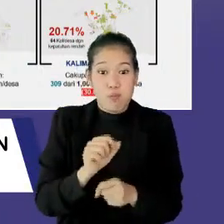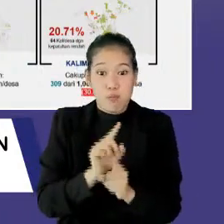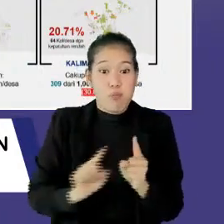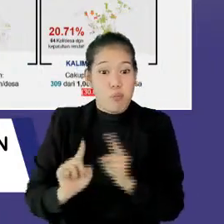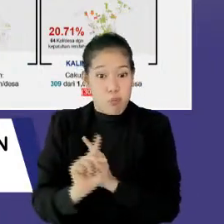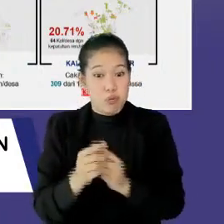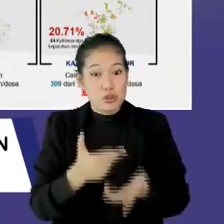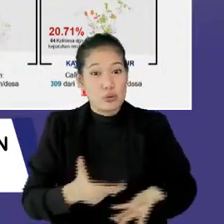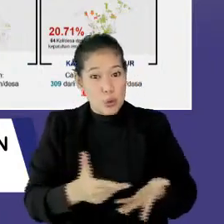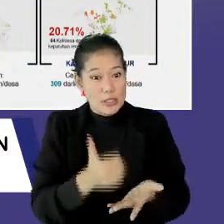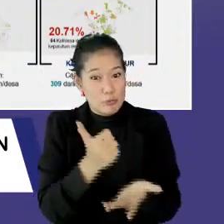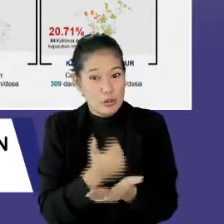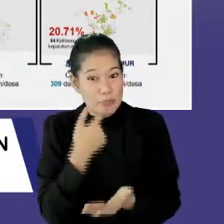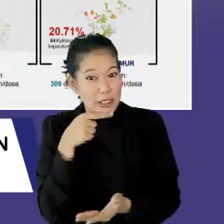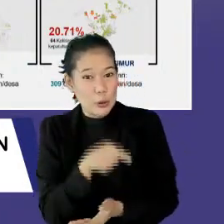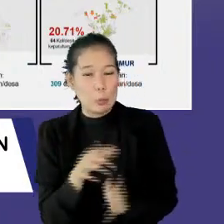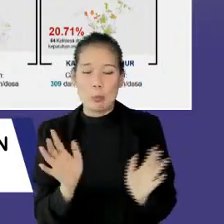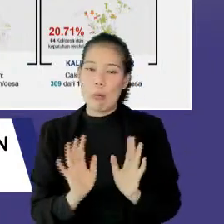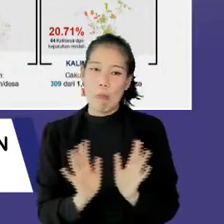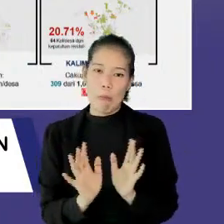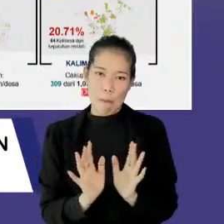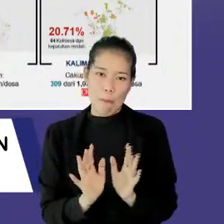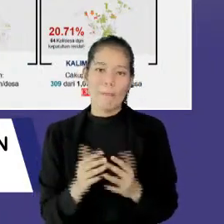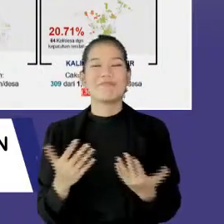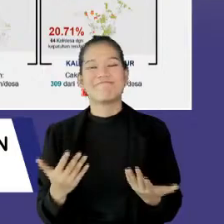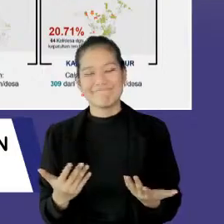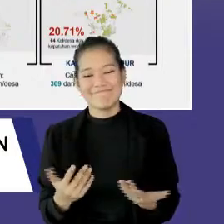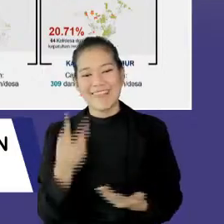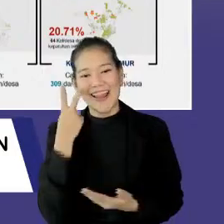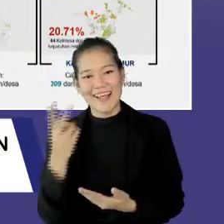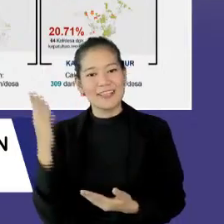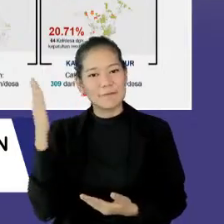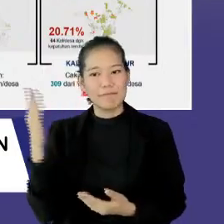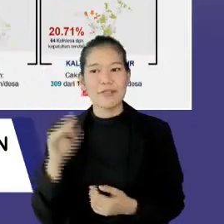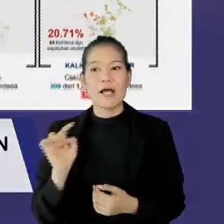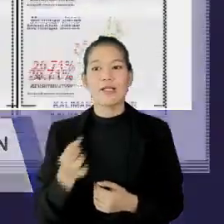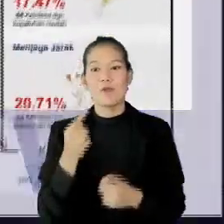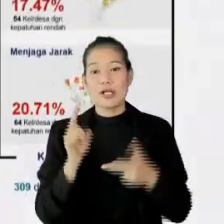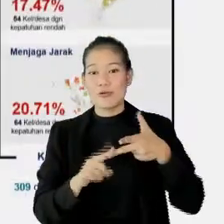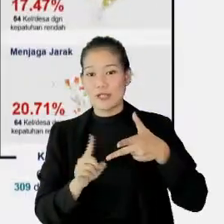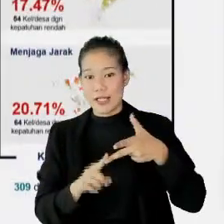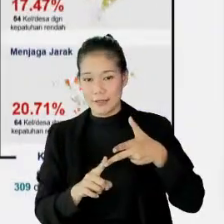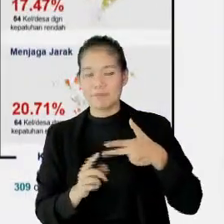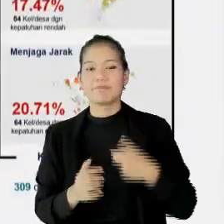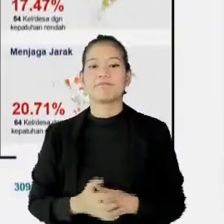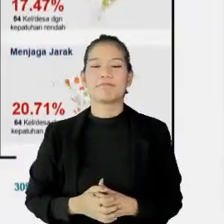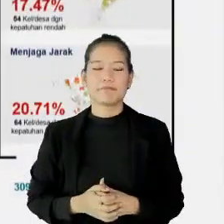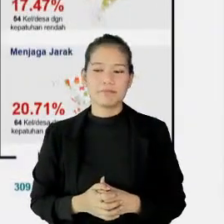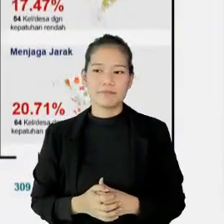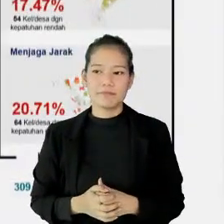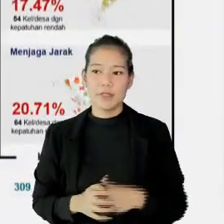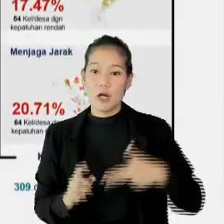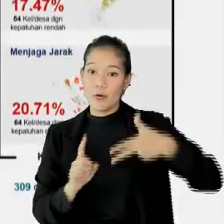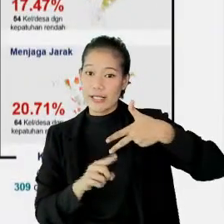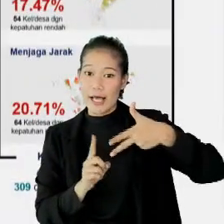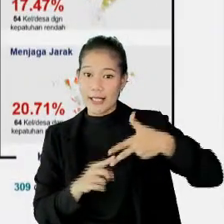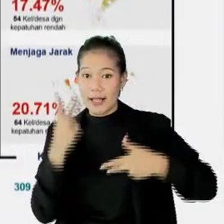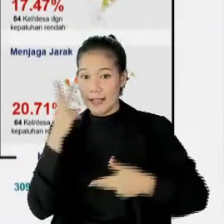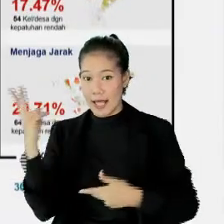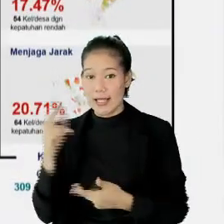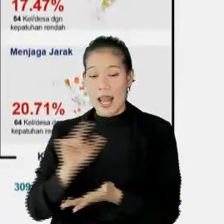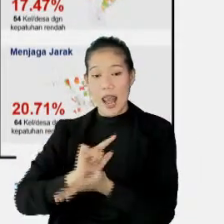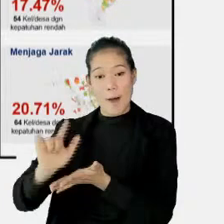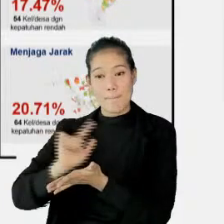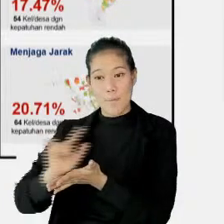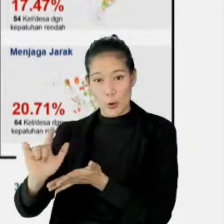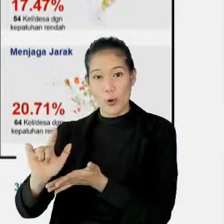merepresentasikan kondisi kepatuhan yang ada di sana? Nah, ini bisa kita lihat. Kita bisa mulai dari Sulawesi Selatan, Dr. Lula. Di sini